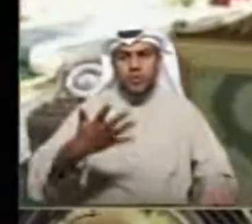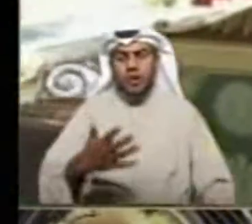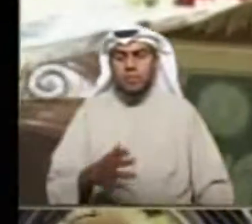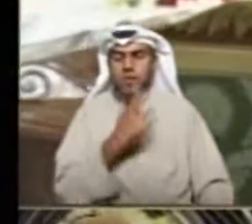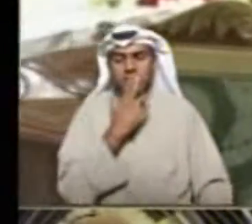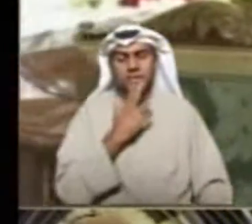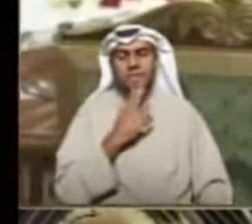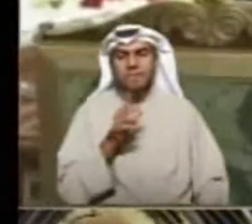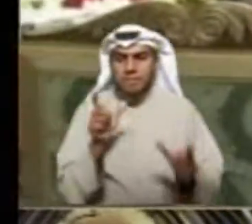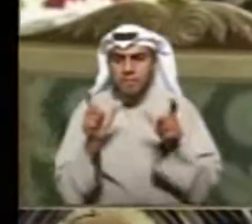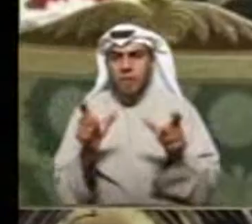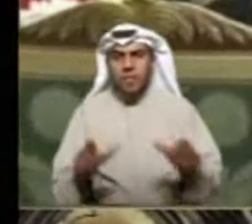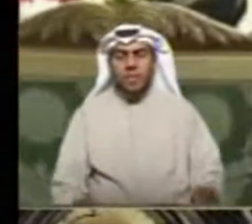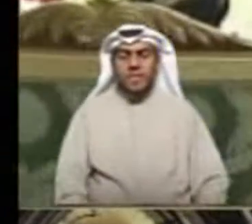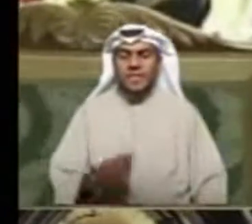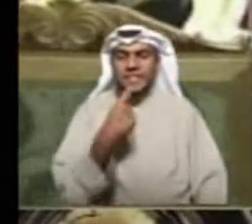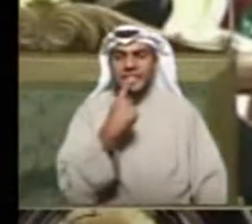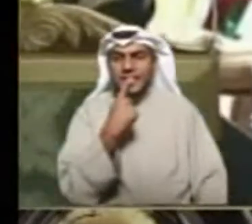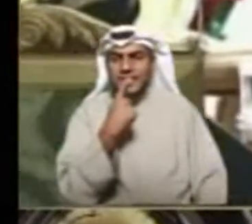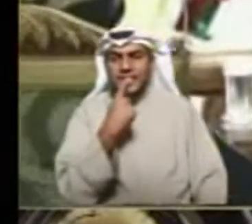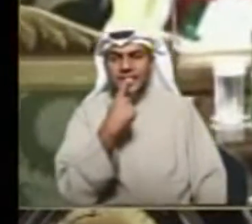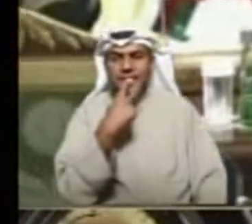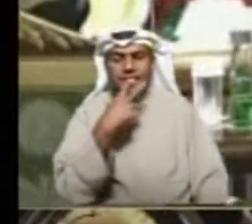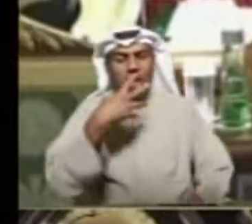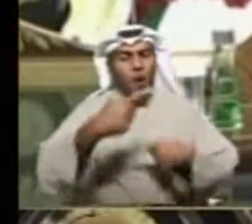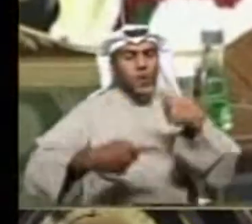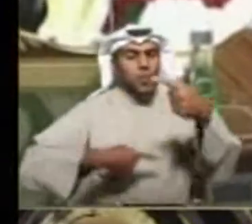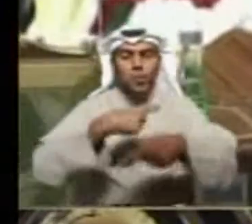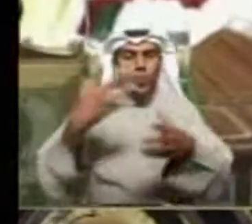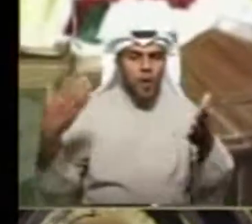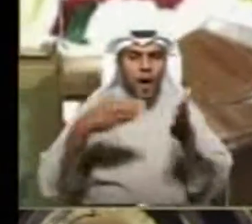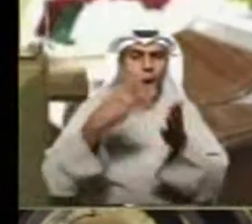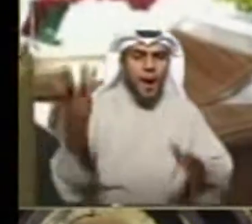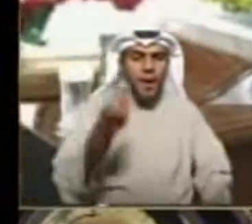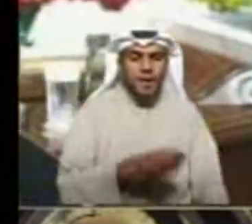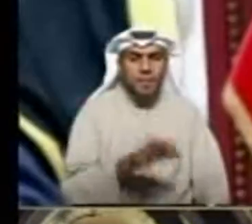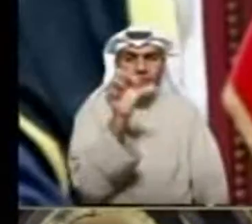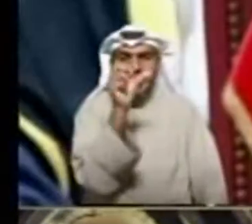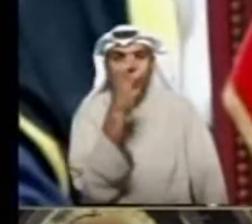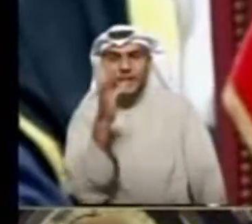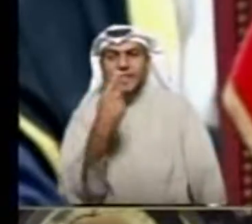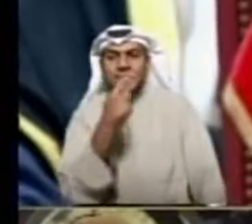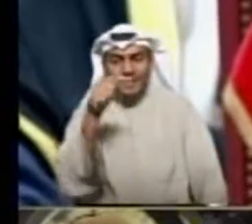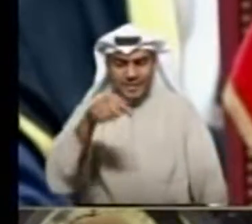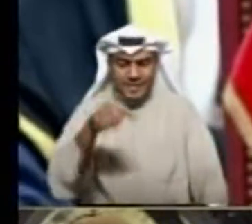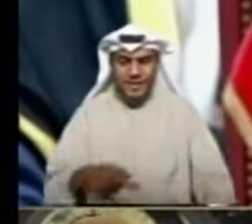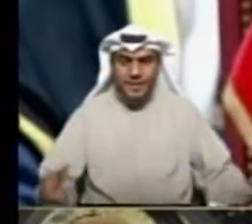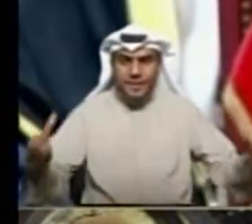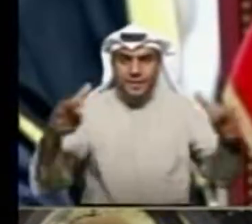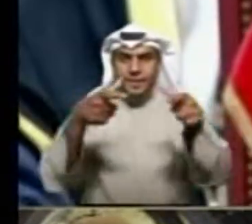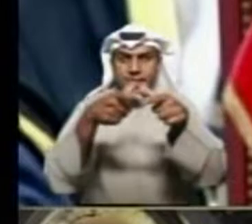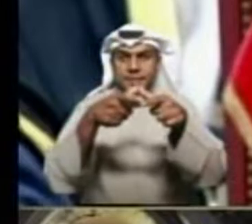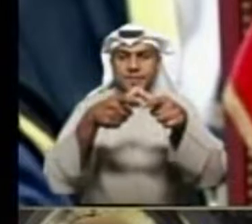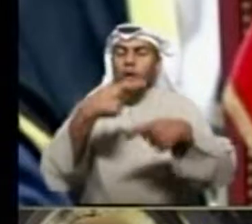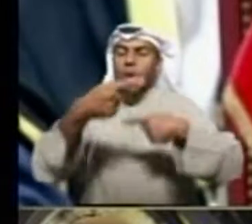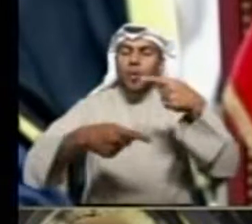وصوب. 39 عاما من العمل المشترك ومسيرة تضمنت تعزيز التعاون والتكامل في المجالات